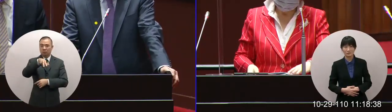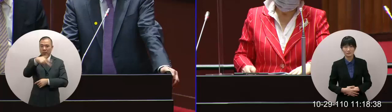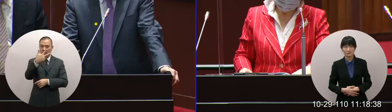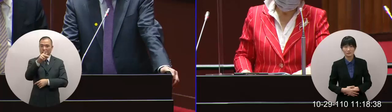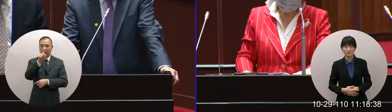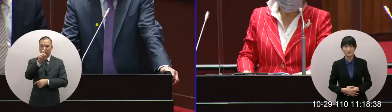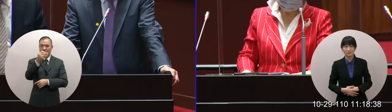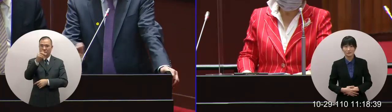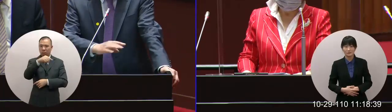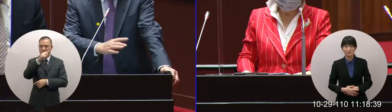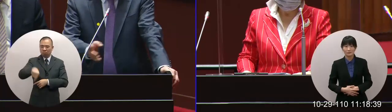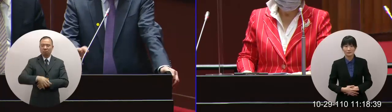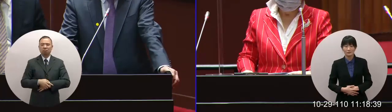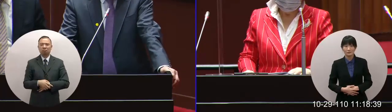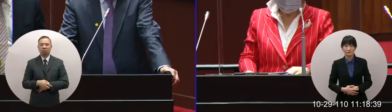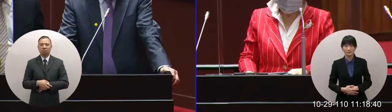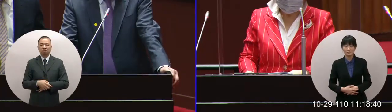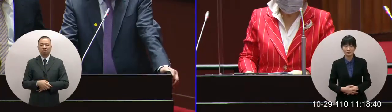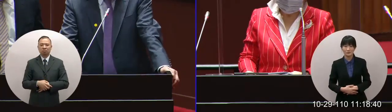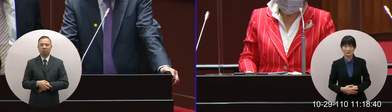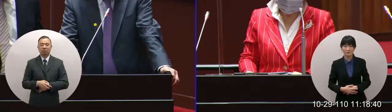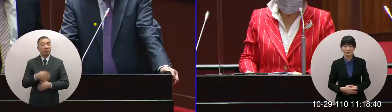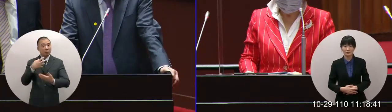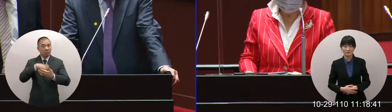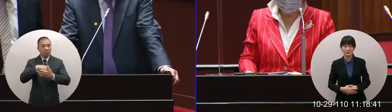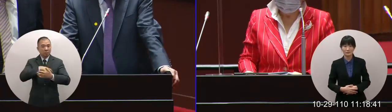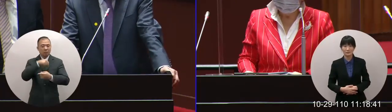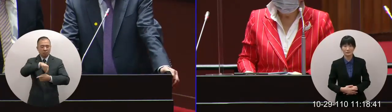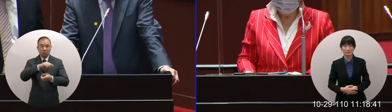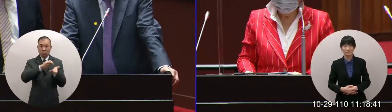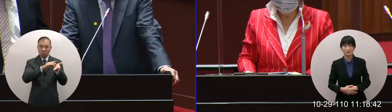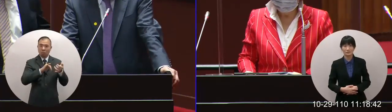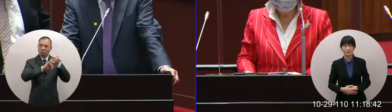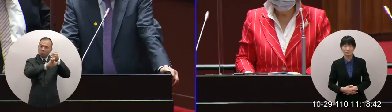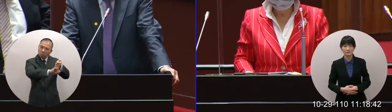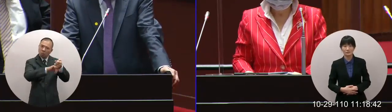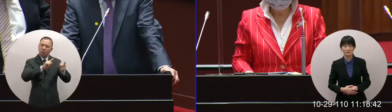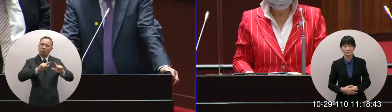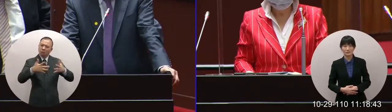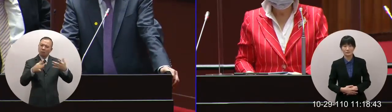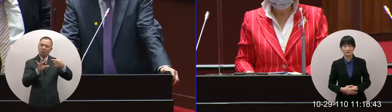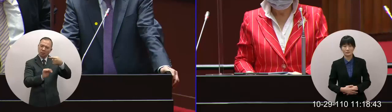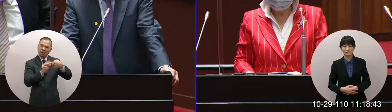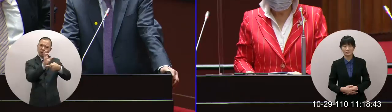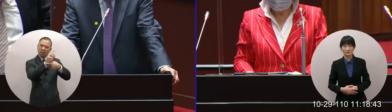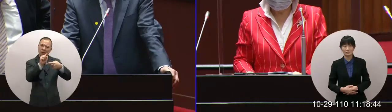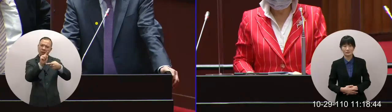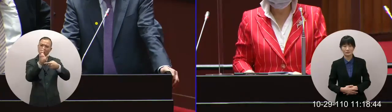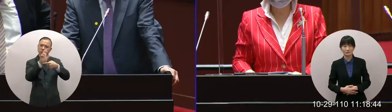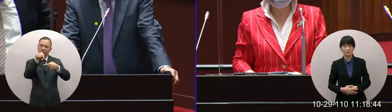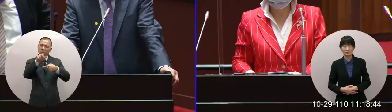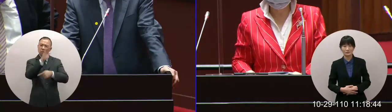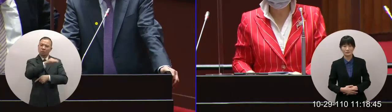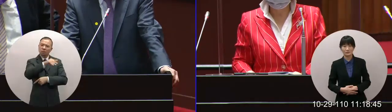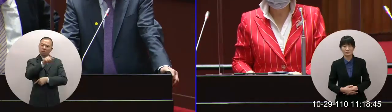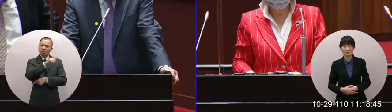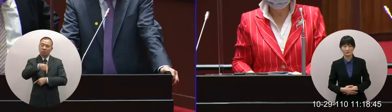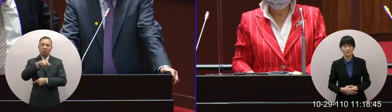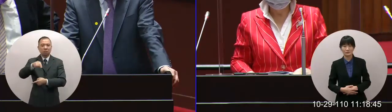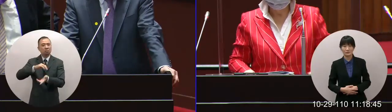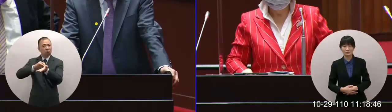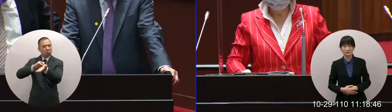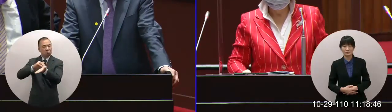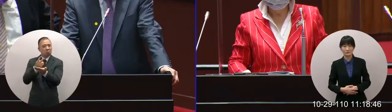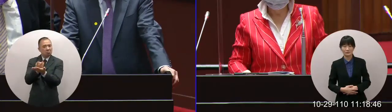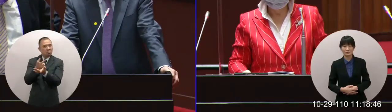那这里面曾经看过门诊的大概有89%，大概有9000多位，住院的有216位，总共